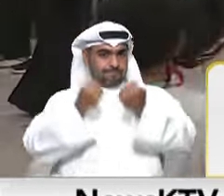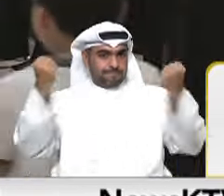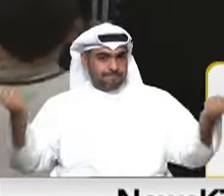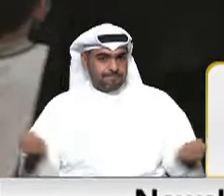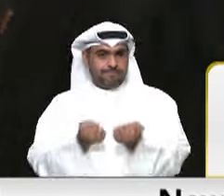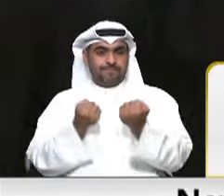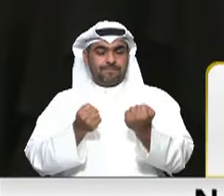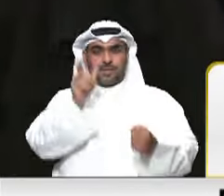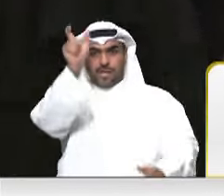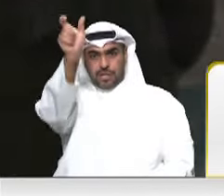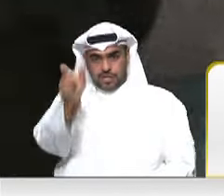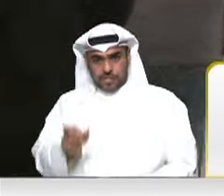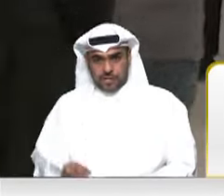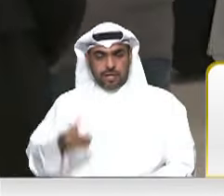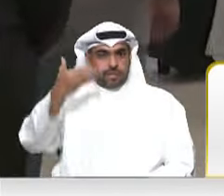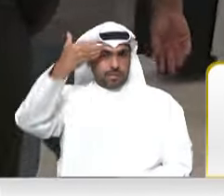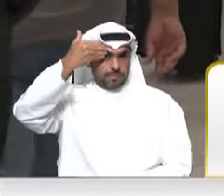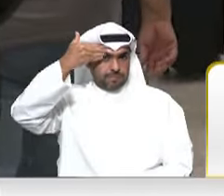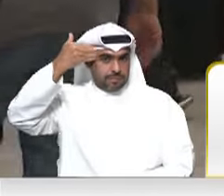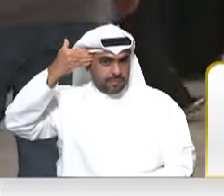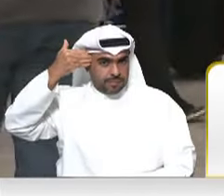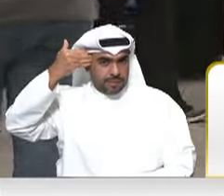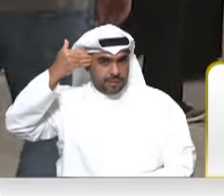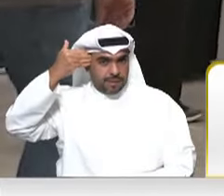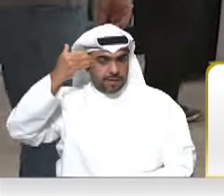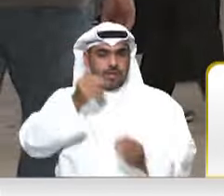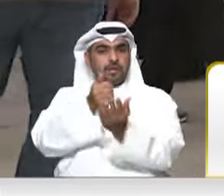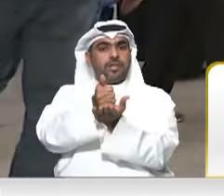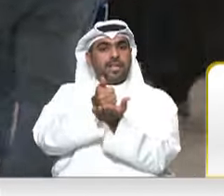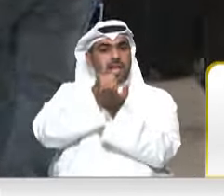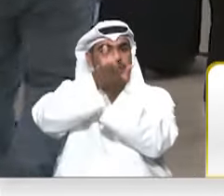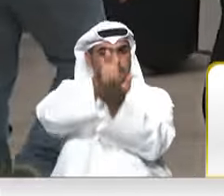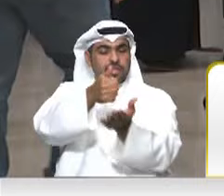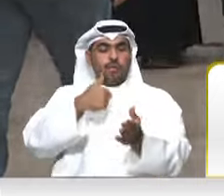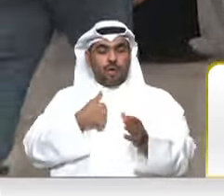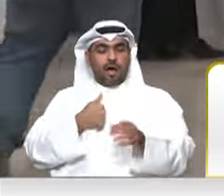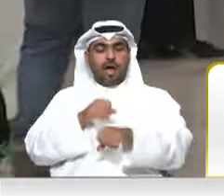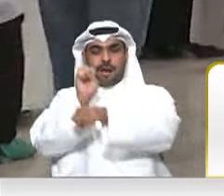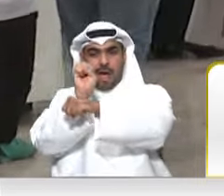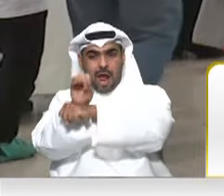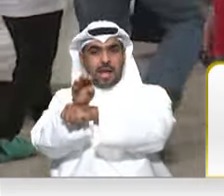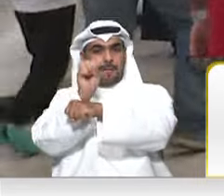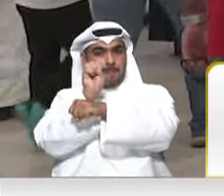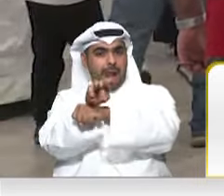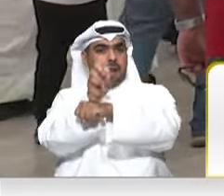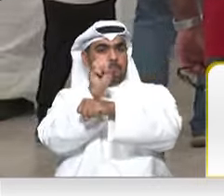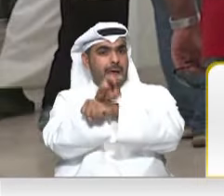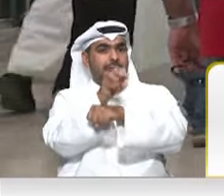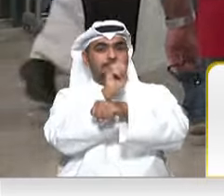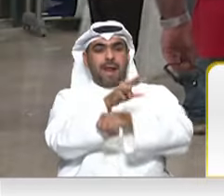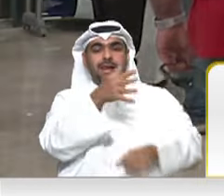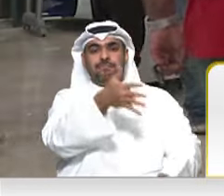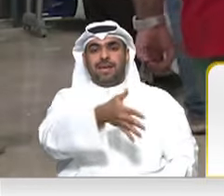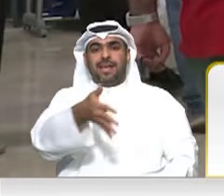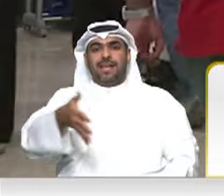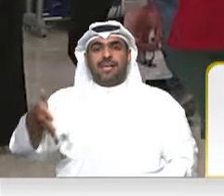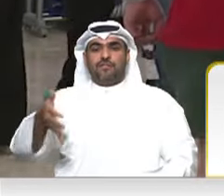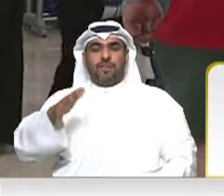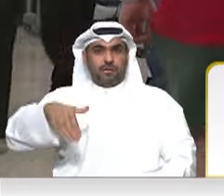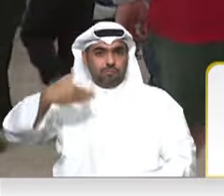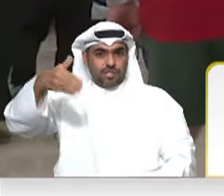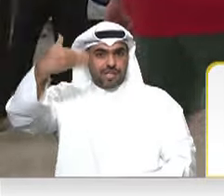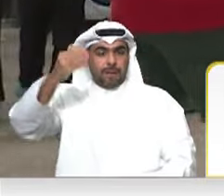ناس متخصصين ومتطوعين في تدريب هؤلاء الأطفال حتى يخرجوا إن شاء الله جيل